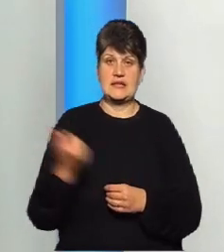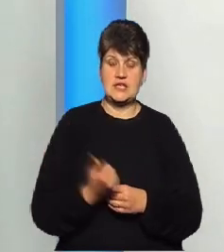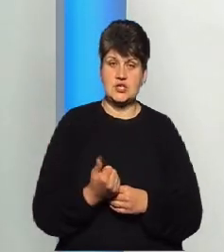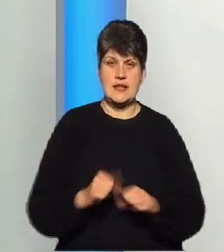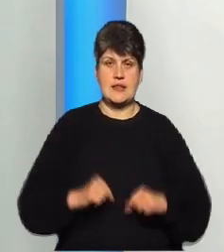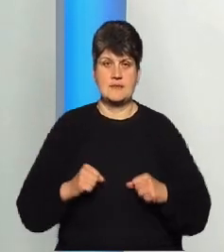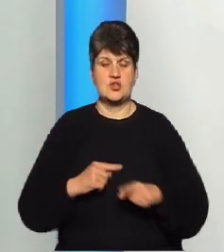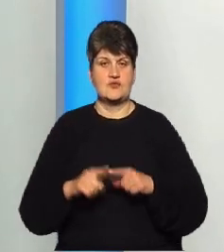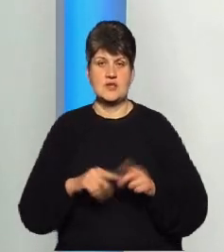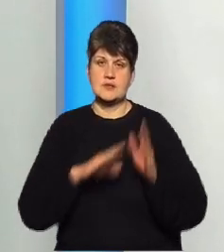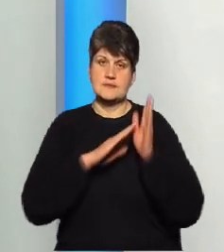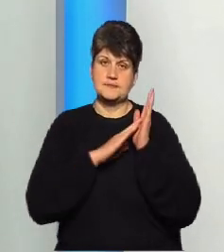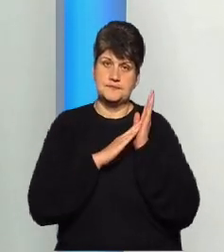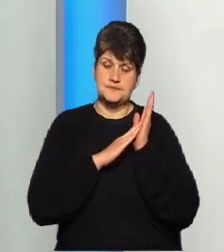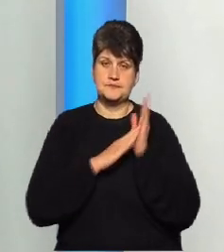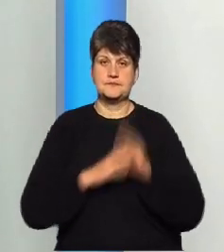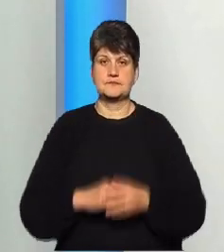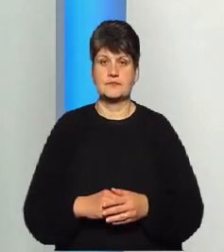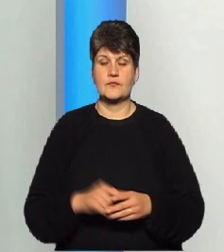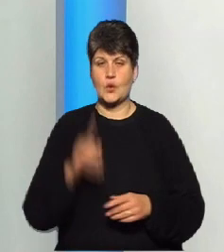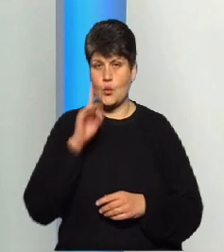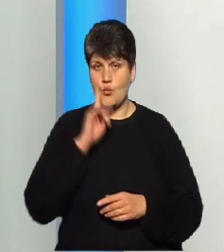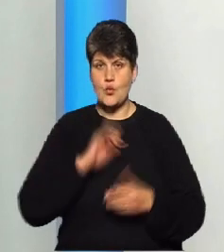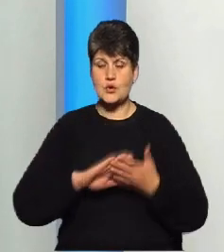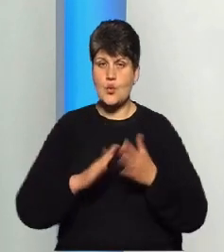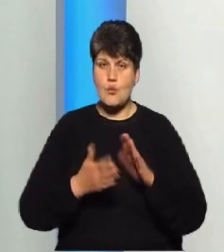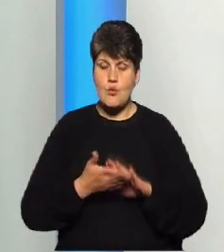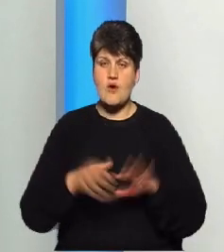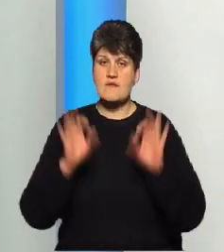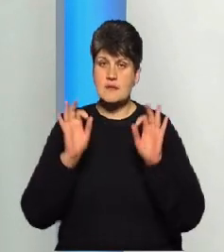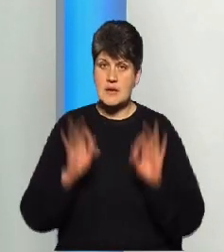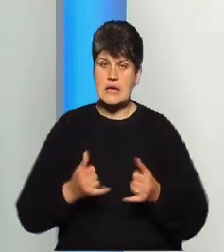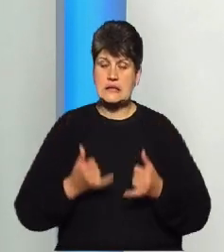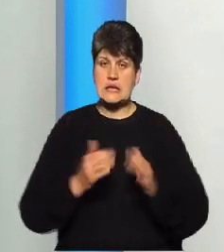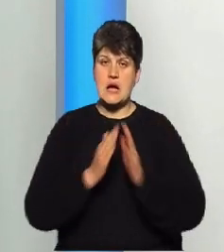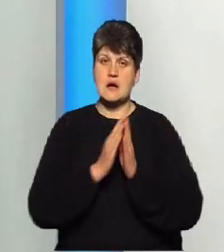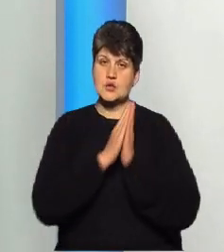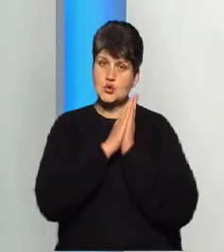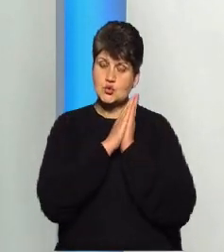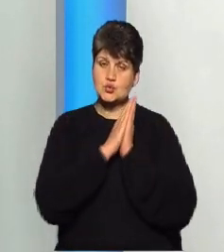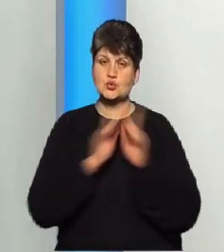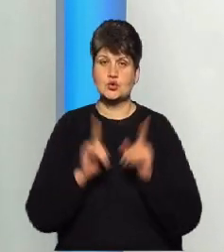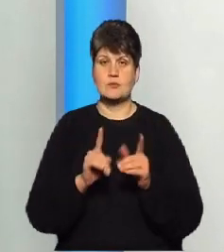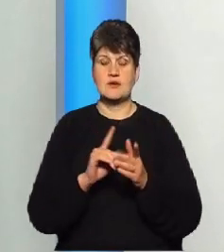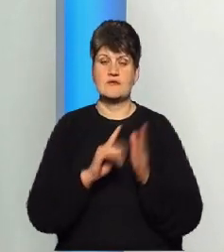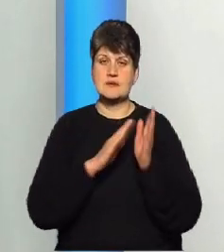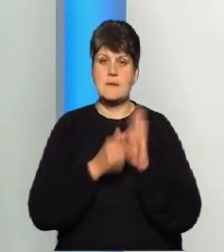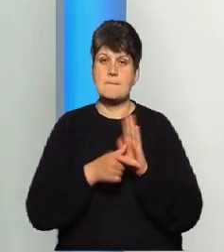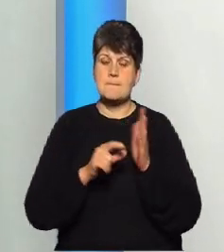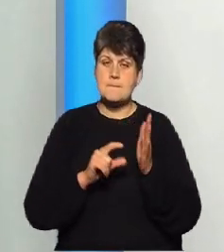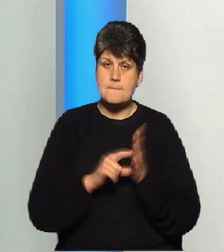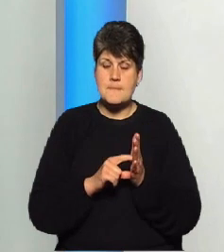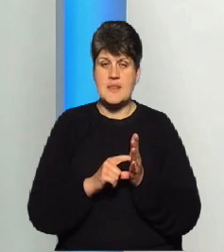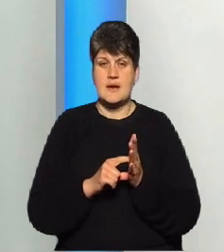спати. Комфортні умови правильні для сну, щоб в спальні чи в тій кімнаті, де вони мають